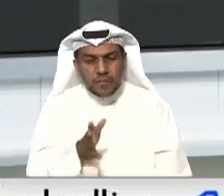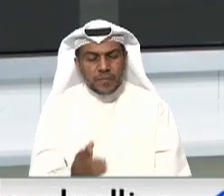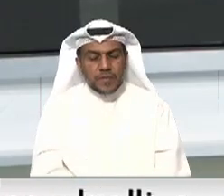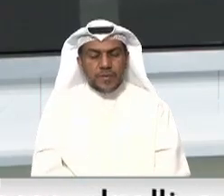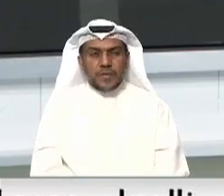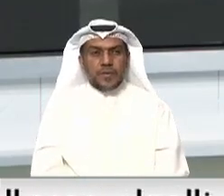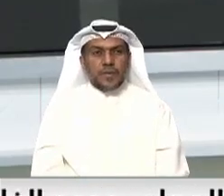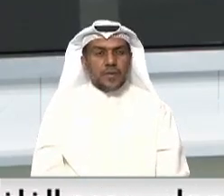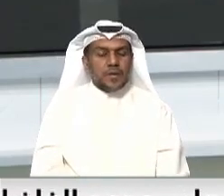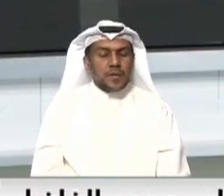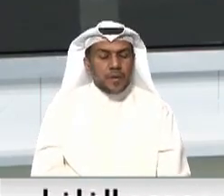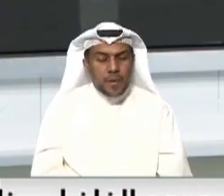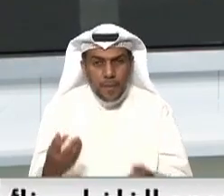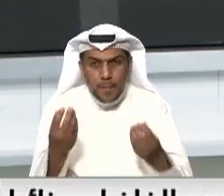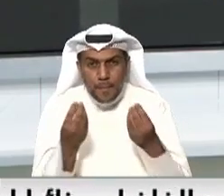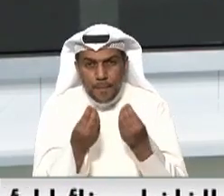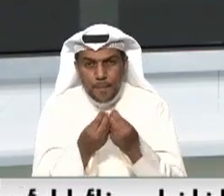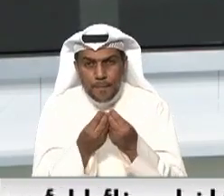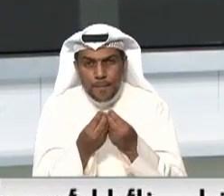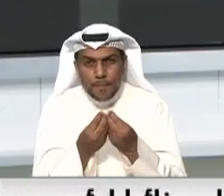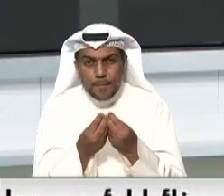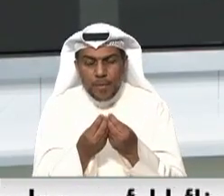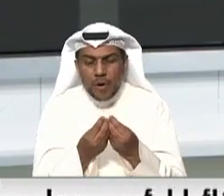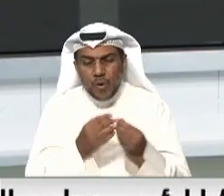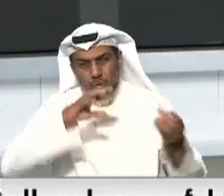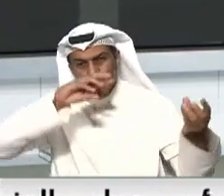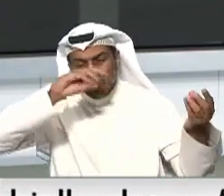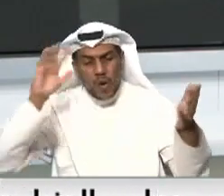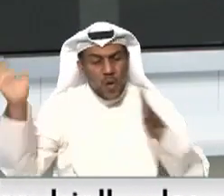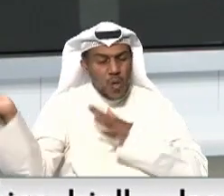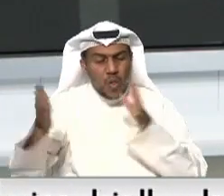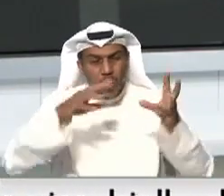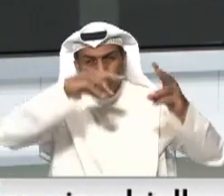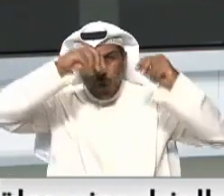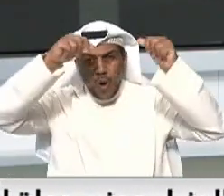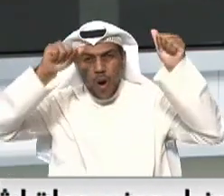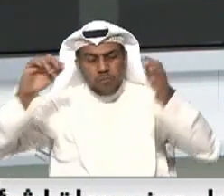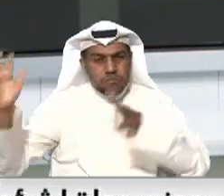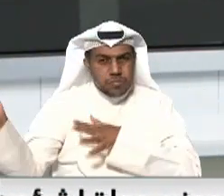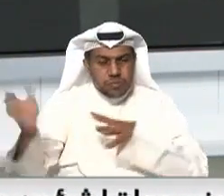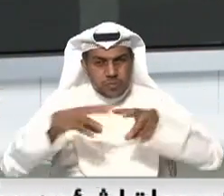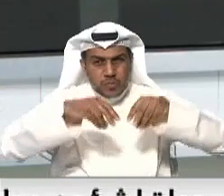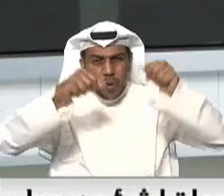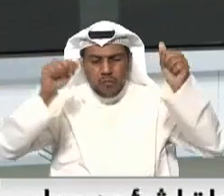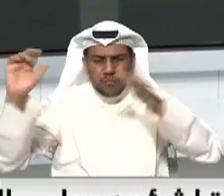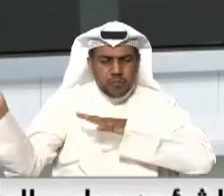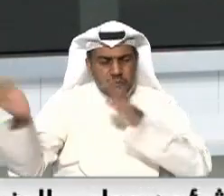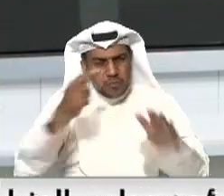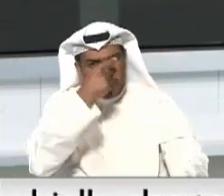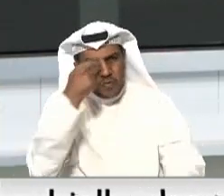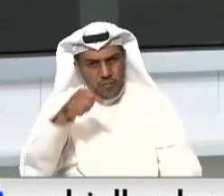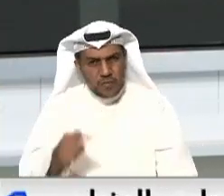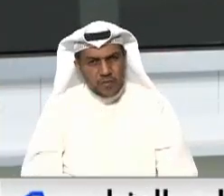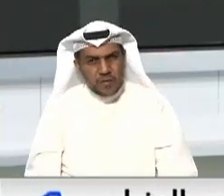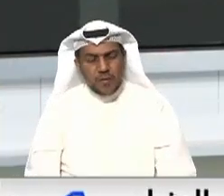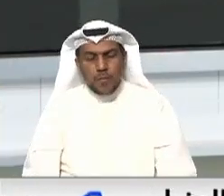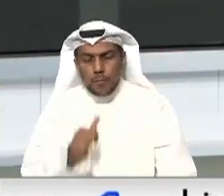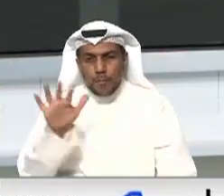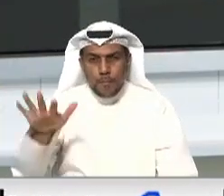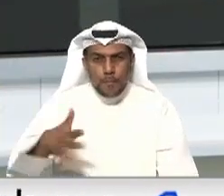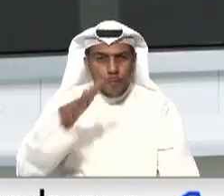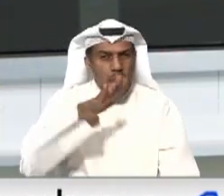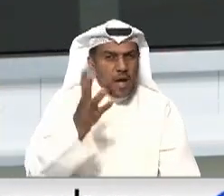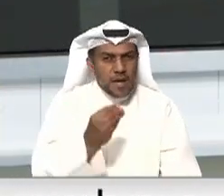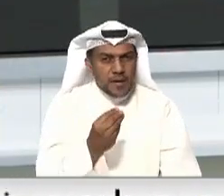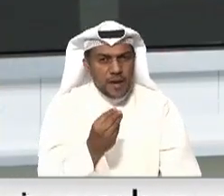المناطق ومسحوبه ايضا بفرص لغبار مثار على معظم المناطق وارتفاع في الامواج قد يزيد عن السبعه